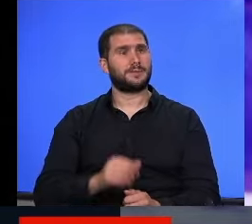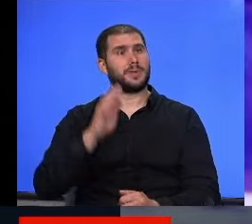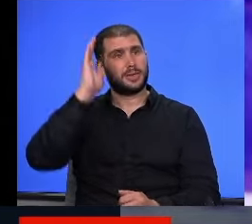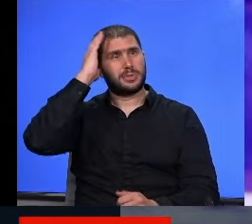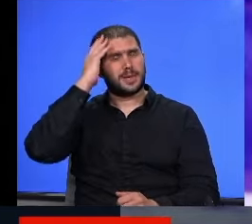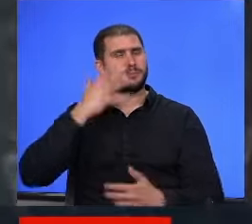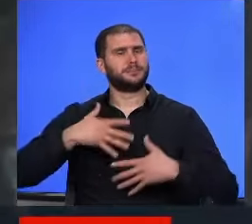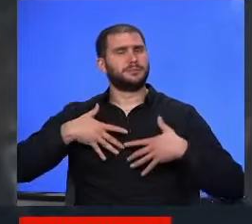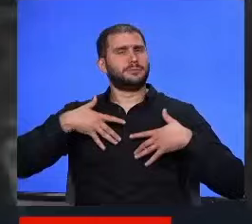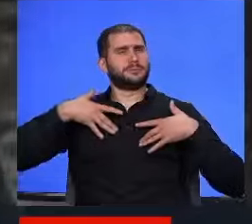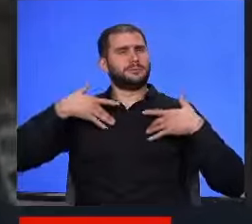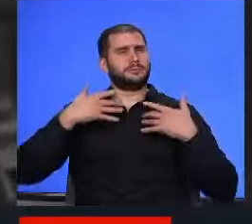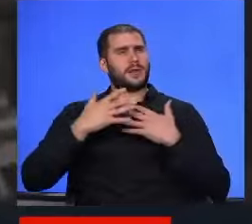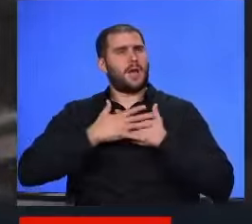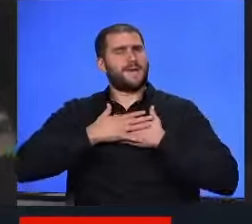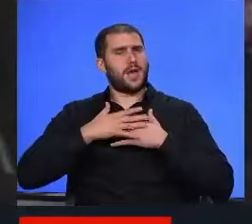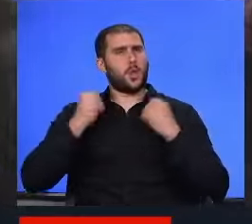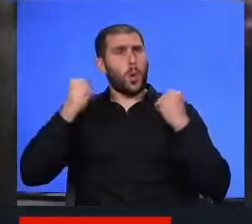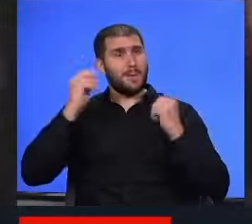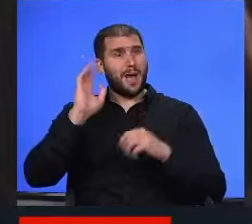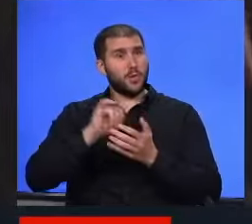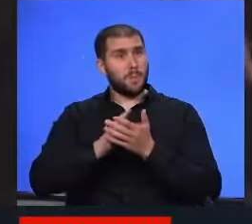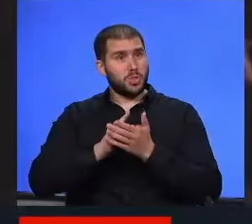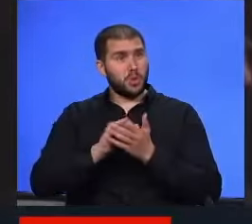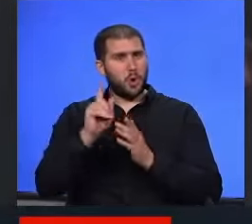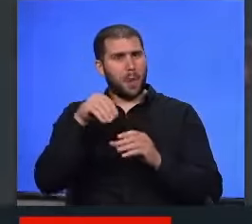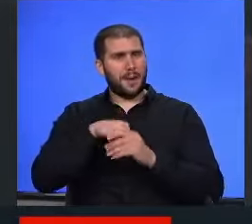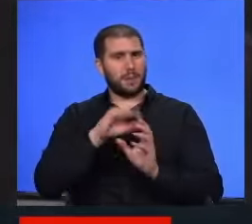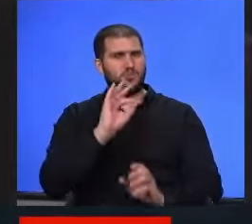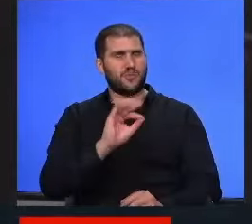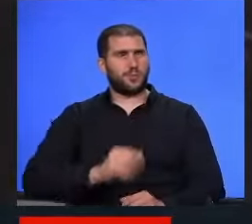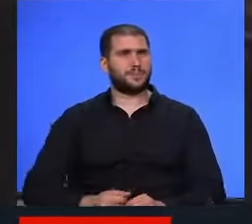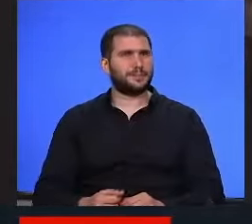מתבשם באהבת קהל האוהדים, אפילו בניו יורק שלא הצביע בעבורו.